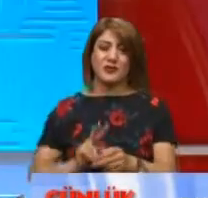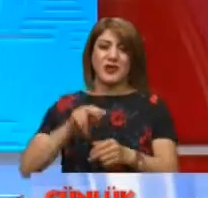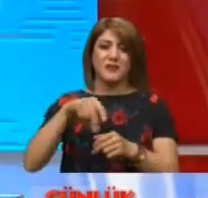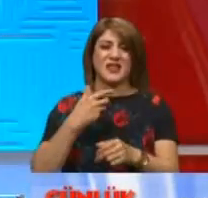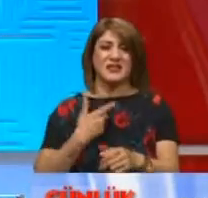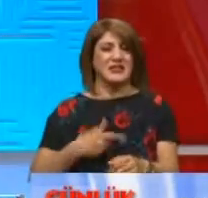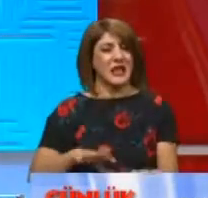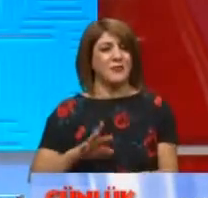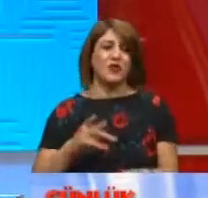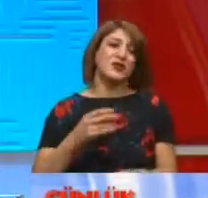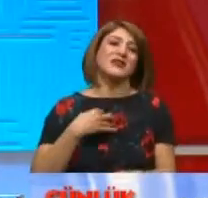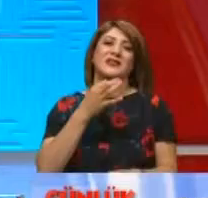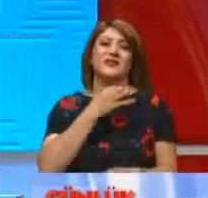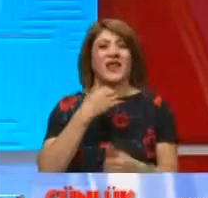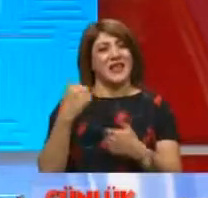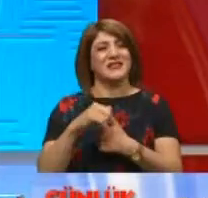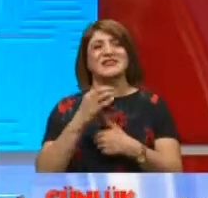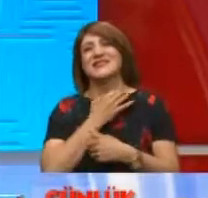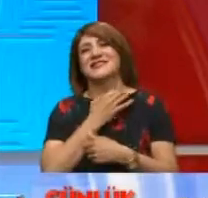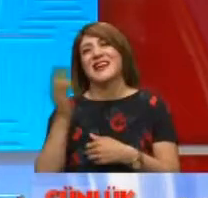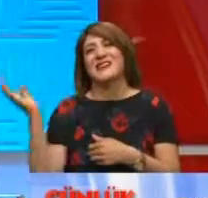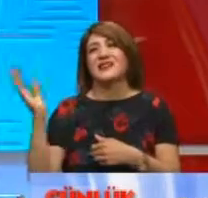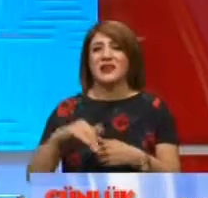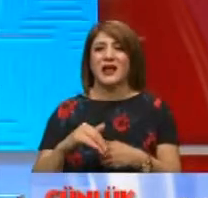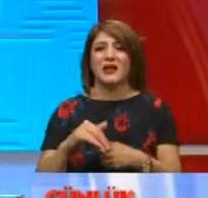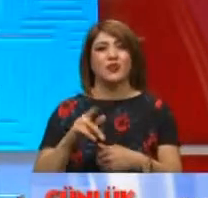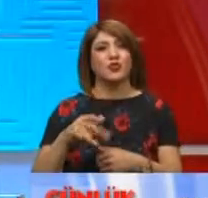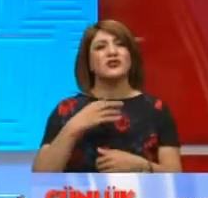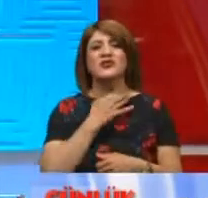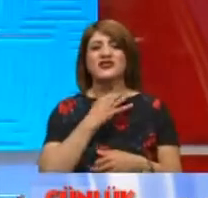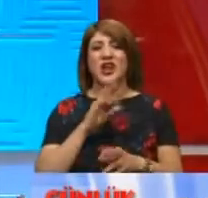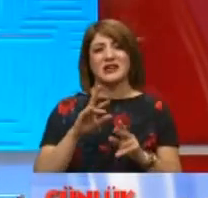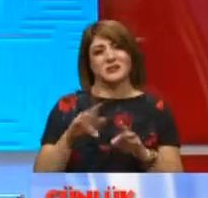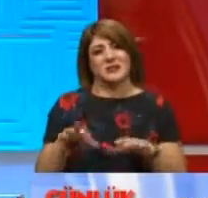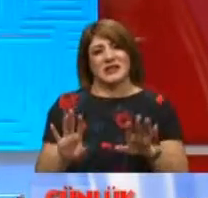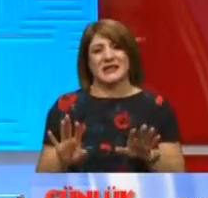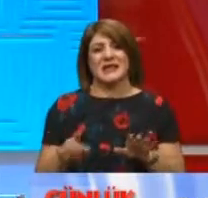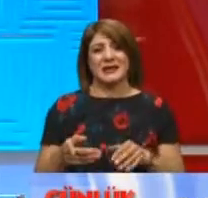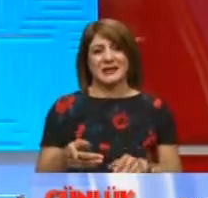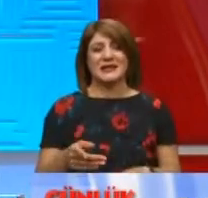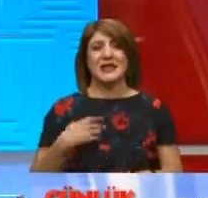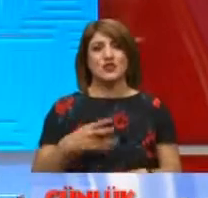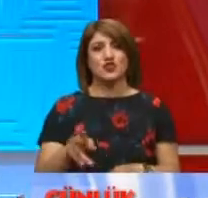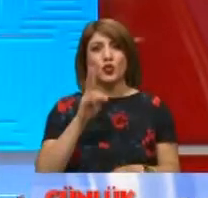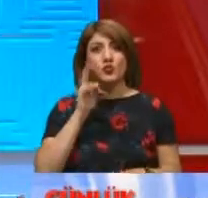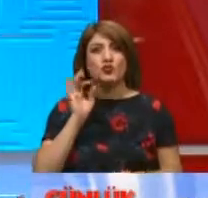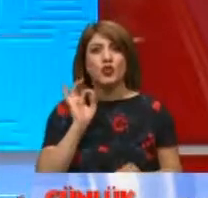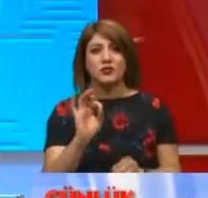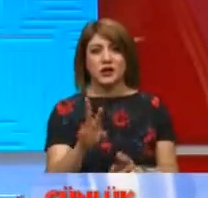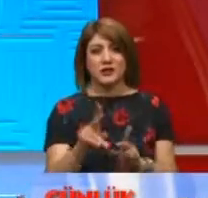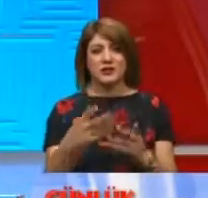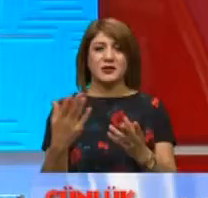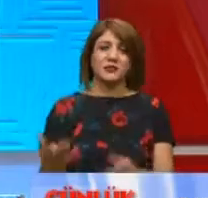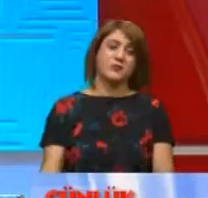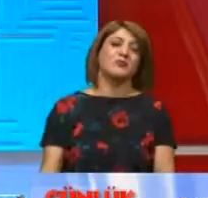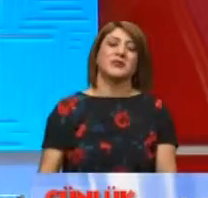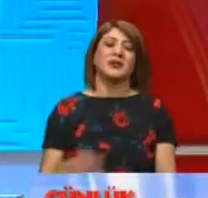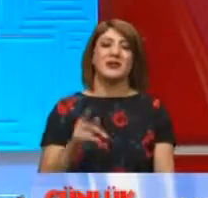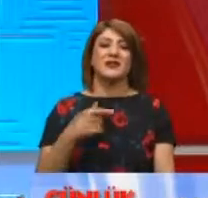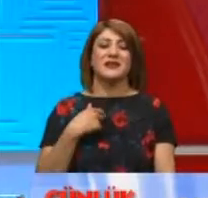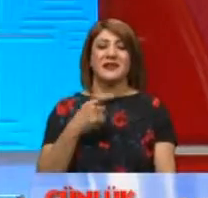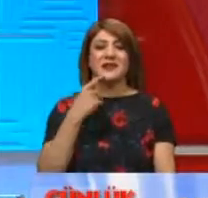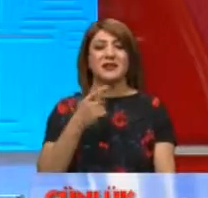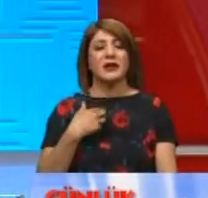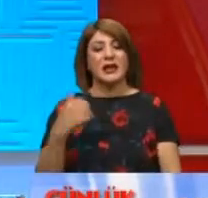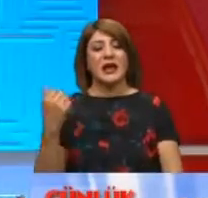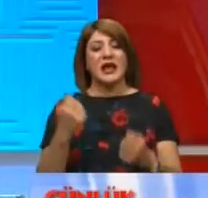Eşi rica ediyor, park et diyor. O da o sırada belki de... Rica gibi durmuyor. Hani rica in, park durmuyor. Et. Son noktaya geldiğini görüyoruz. Huysuz bir kadın, imajı. Ya demiş adam